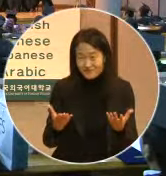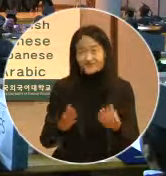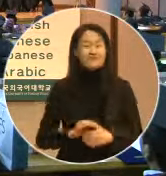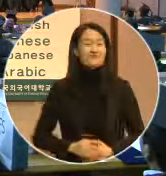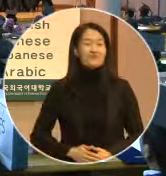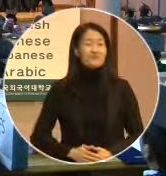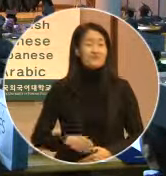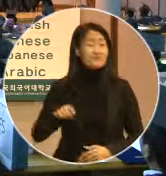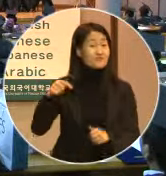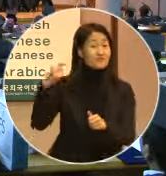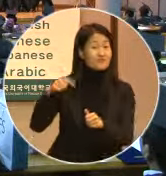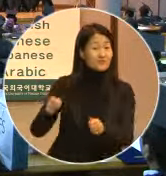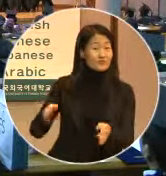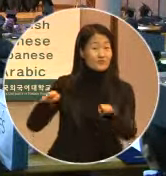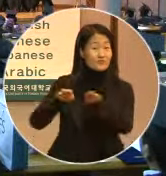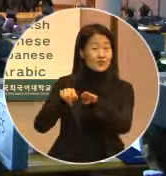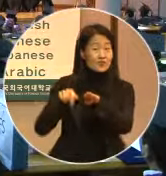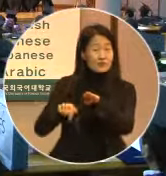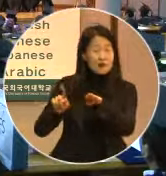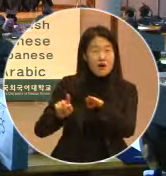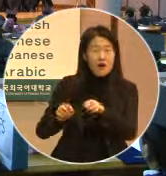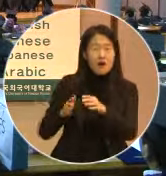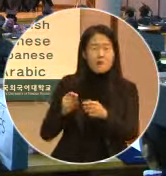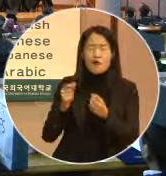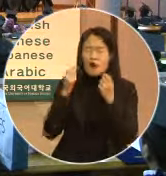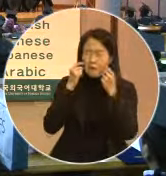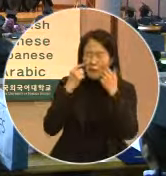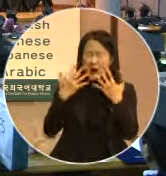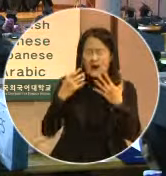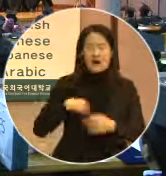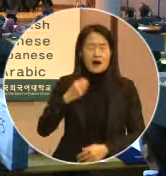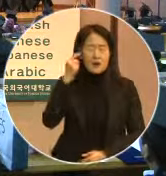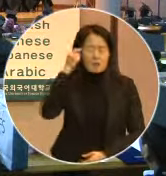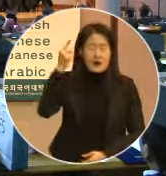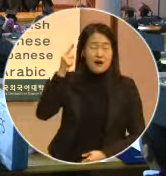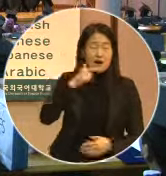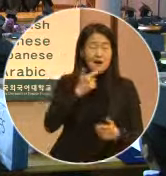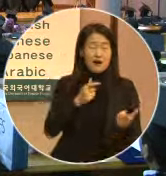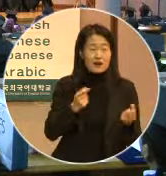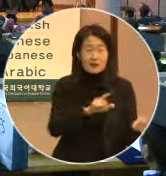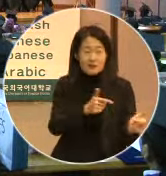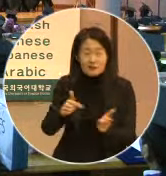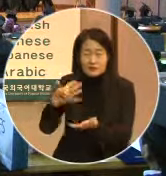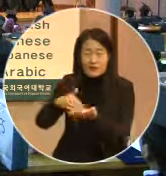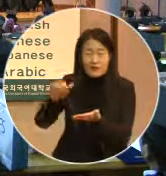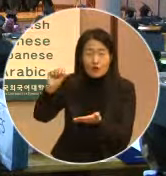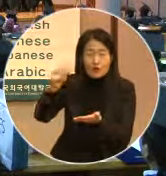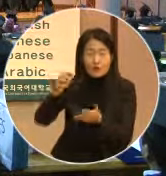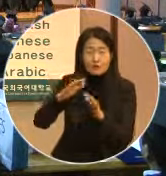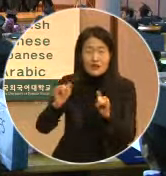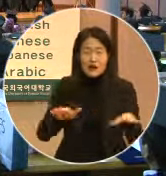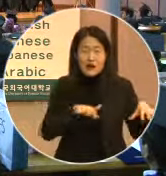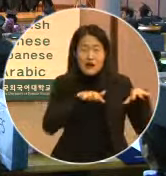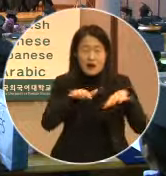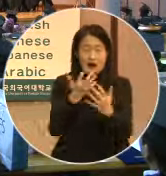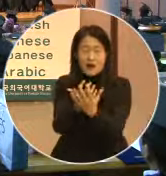이 교사에는 최첨단 콘텐츠 개발실, 500여 명이 들어갈 수 있는